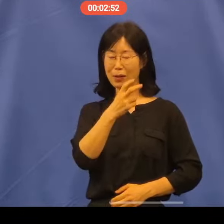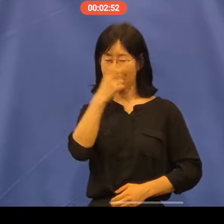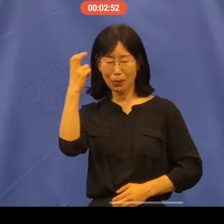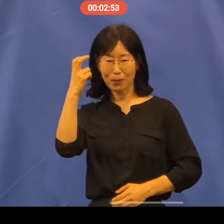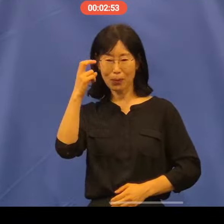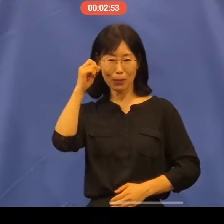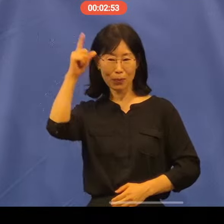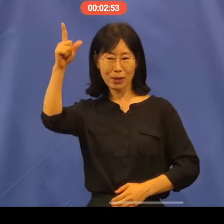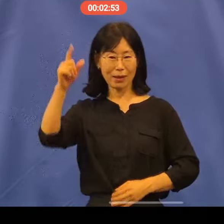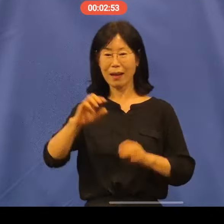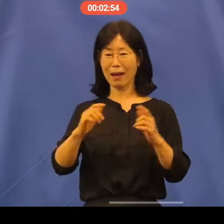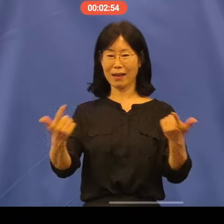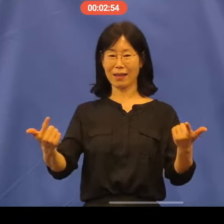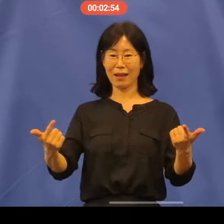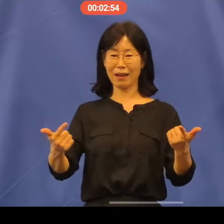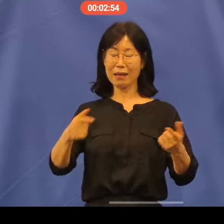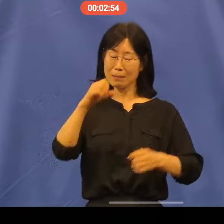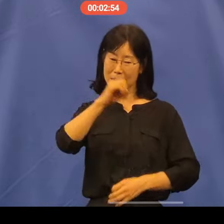더 우리는